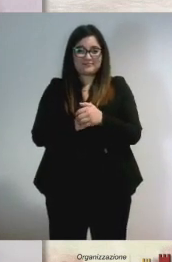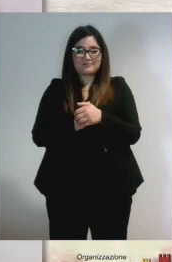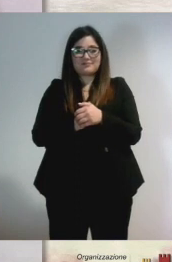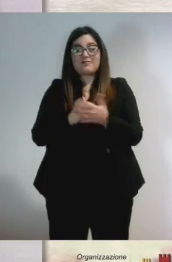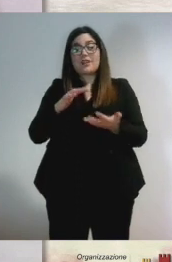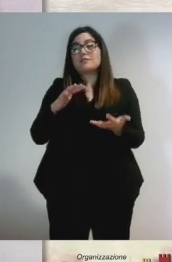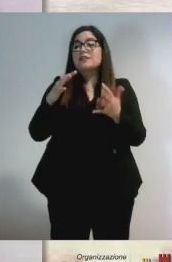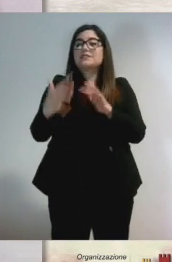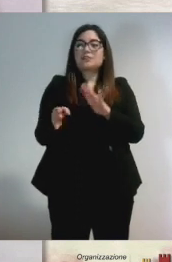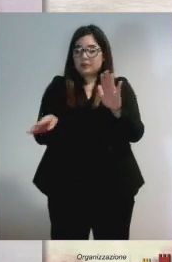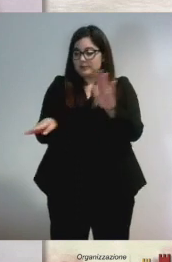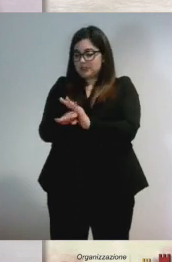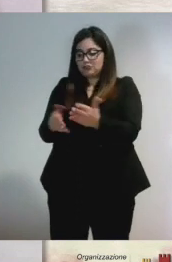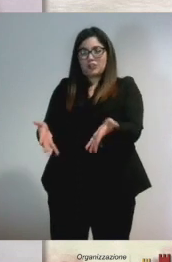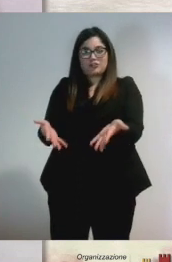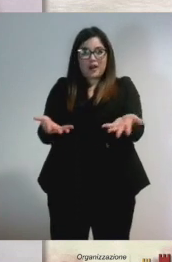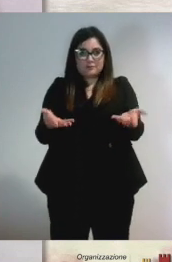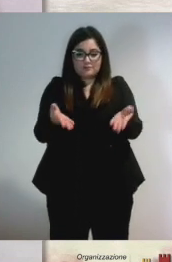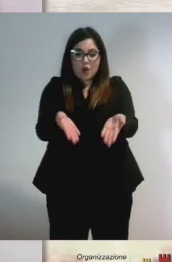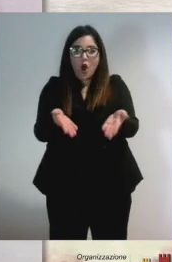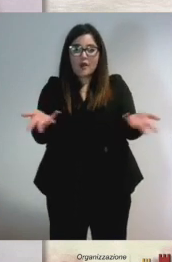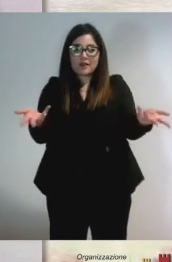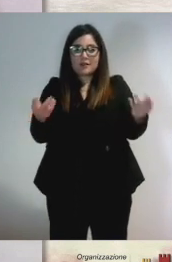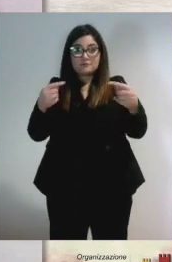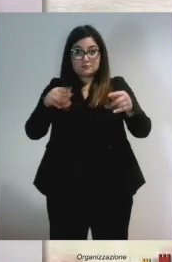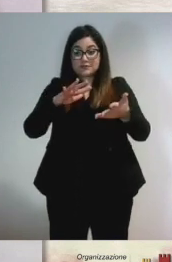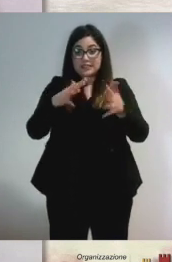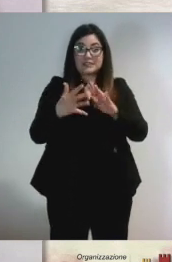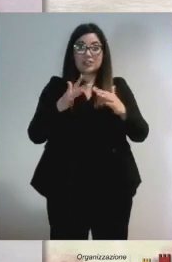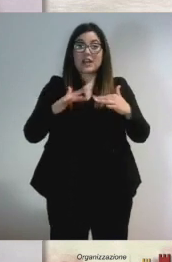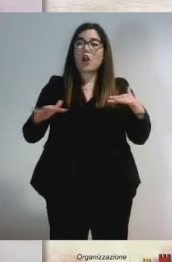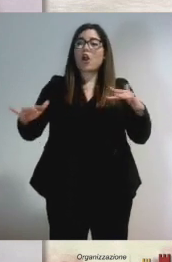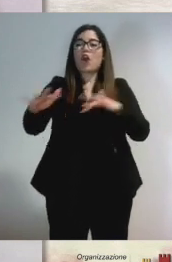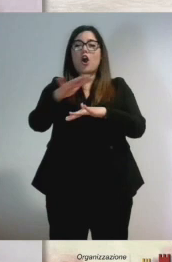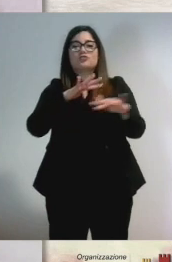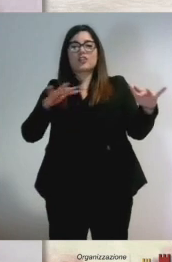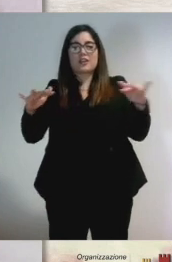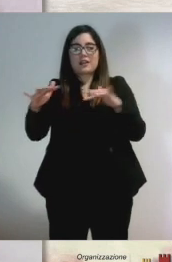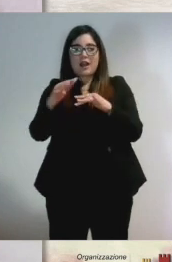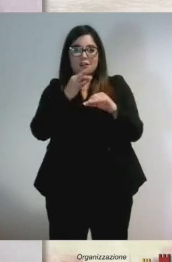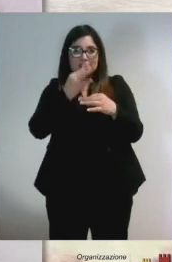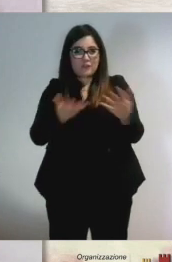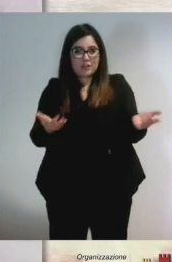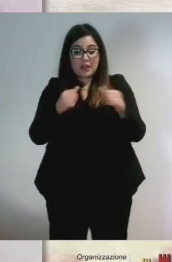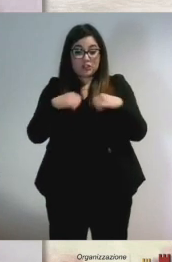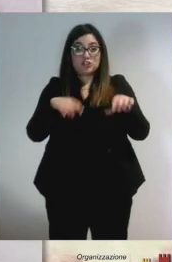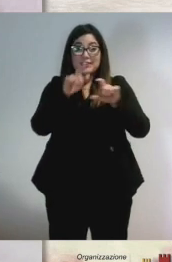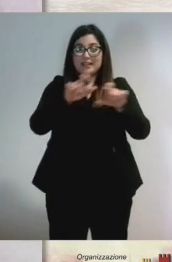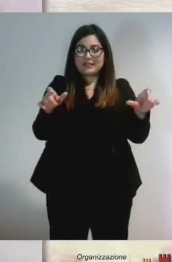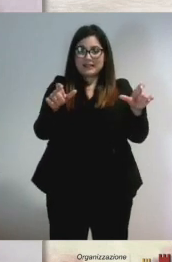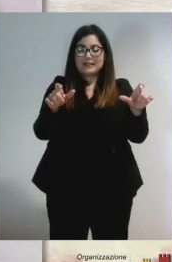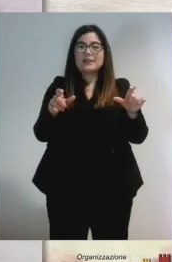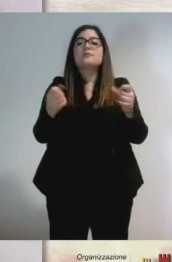e attualità perché quando parliamo di transizione ecologica parliamo di cittadini che comprano sempre di più le auto elettriche nel